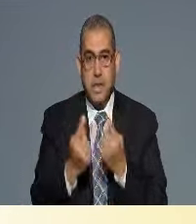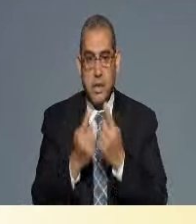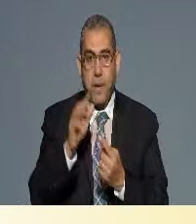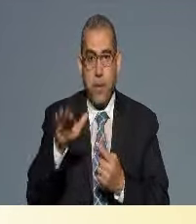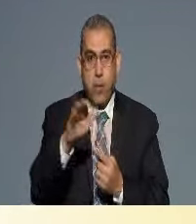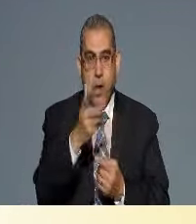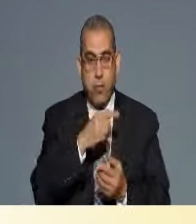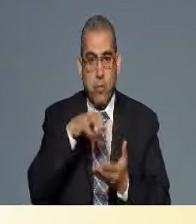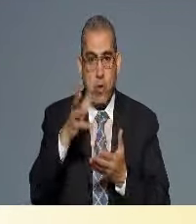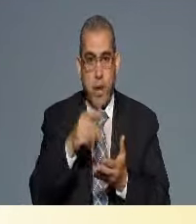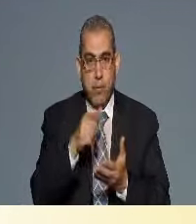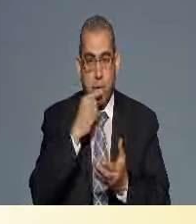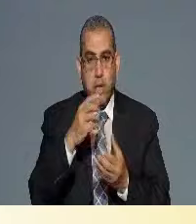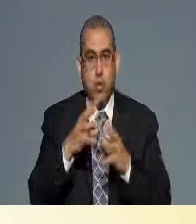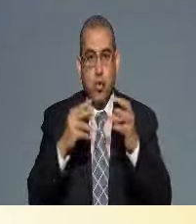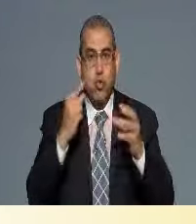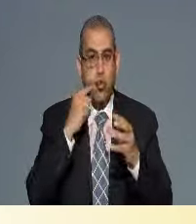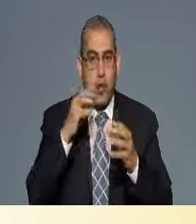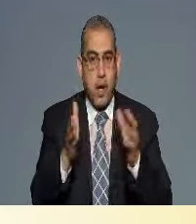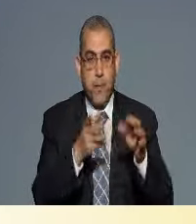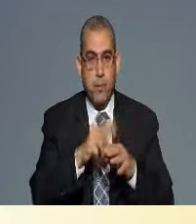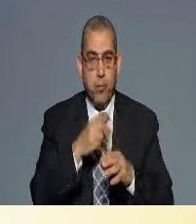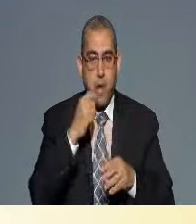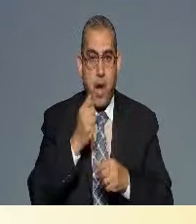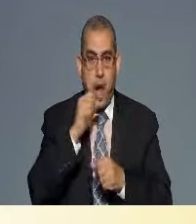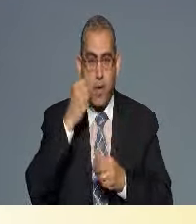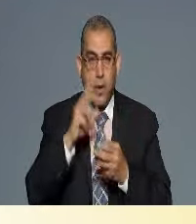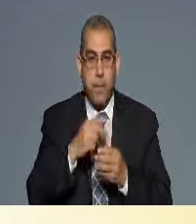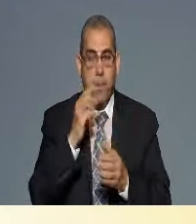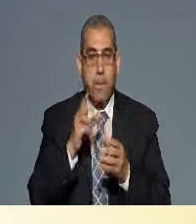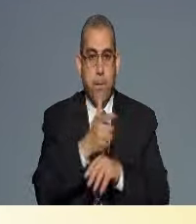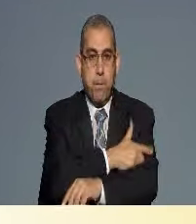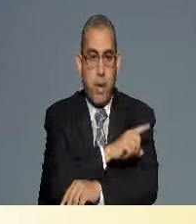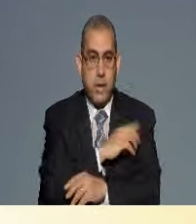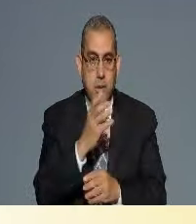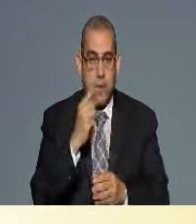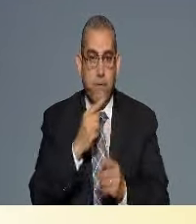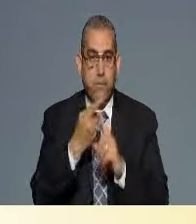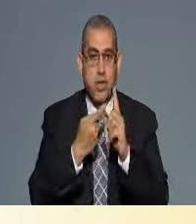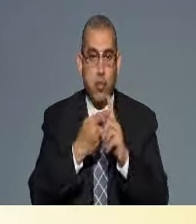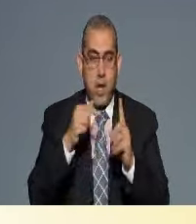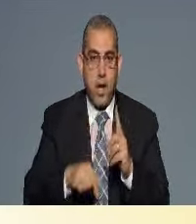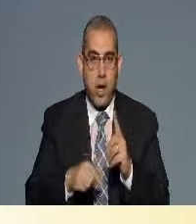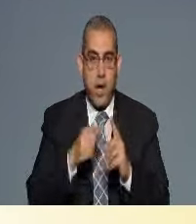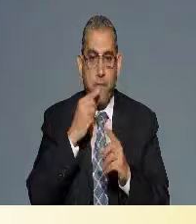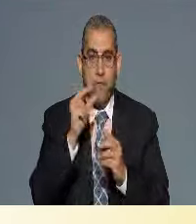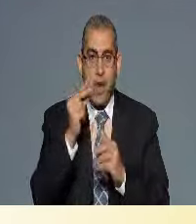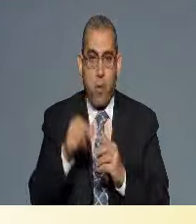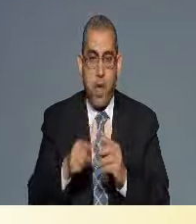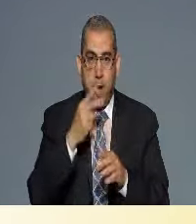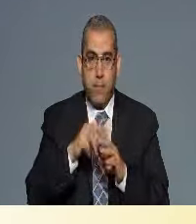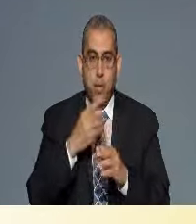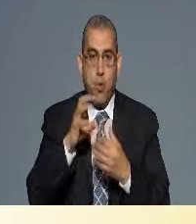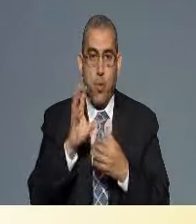بالقطاع بنجر السكر، البصل، البطاطس، الفاصوليا، الفراولة،